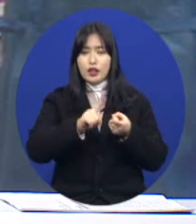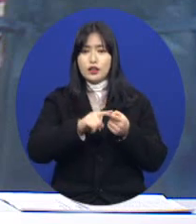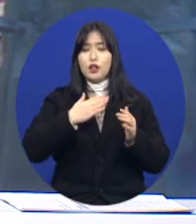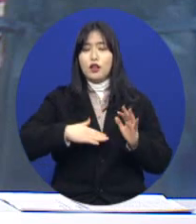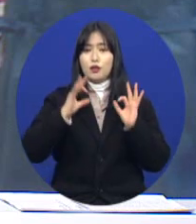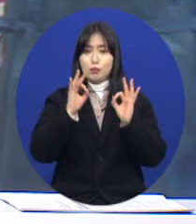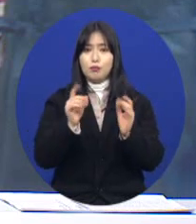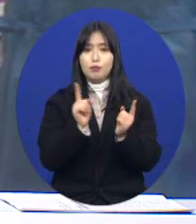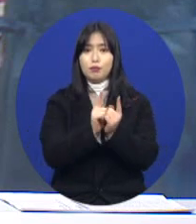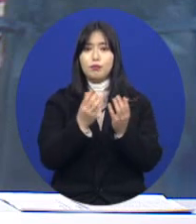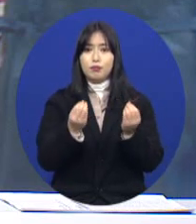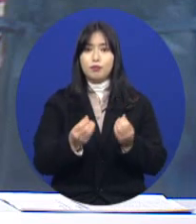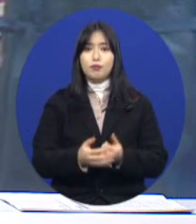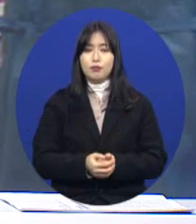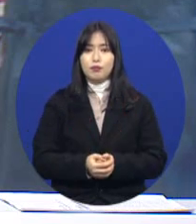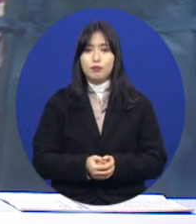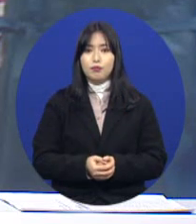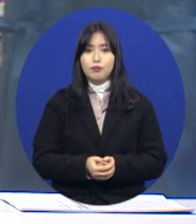만나봤습니다